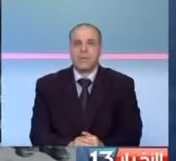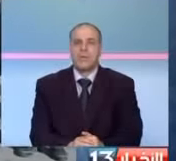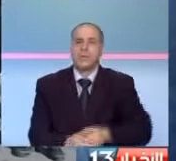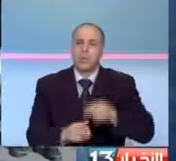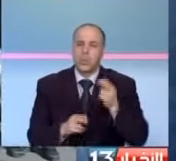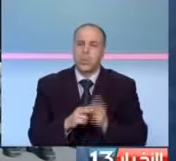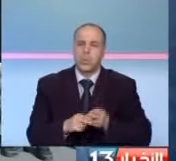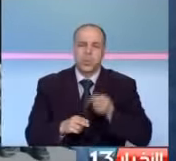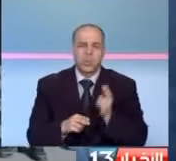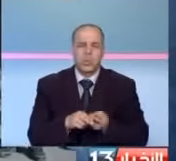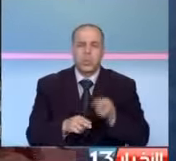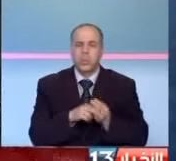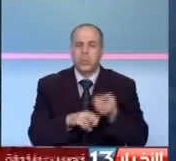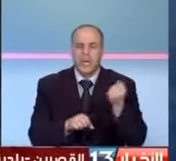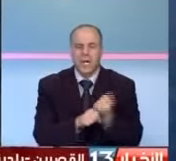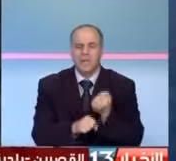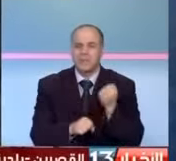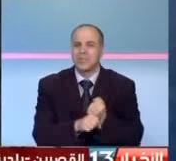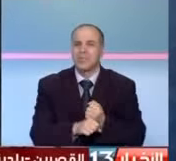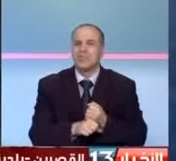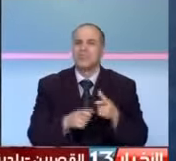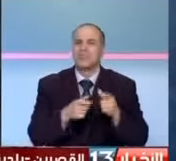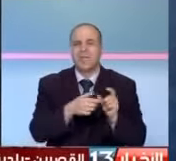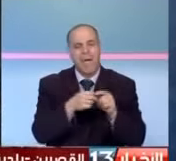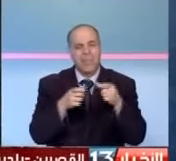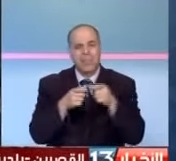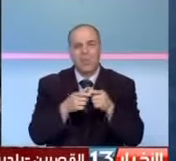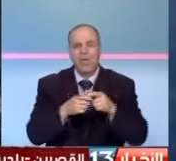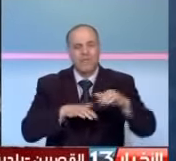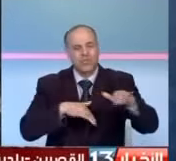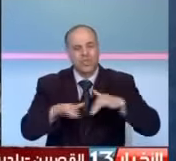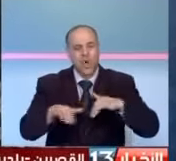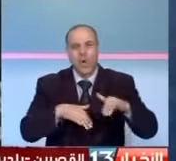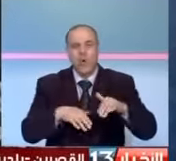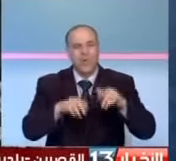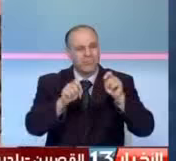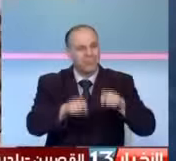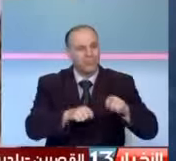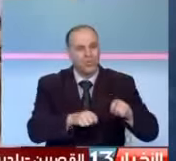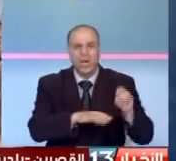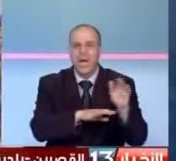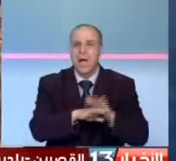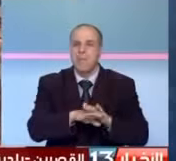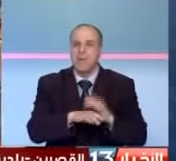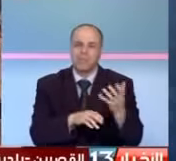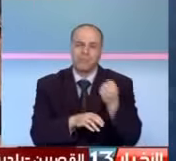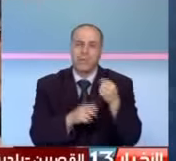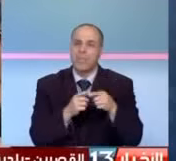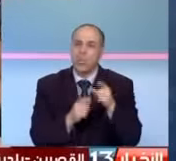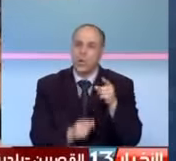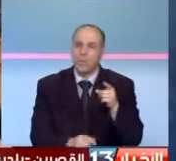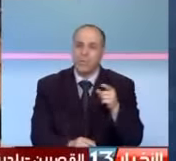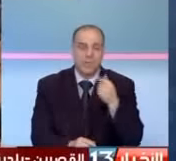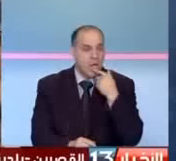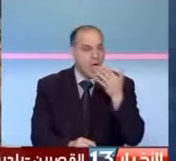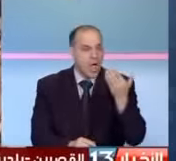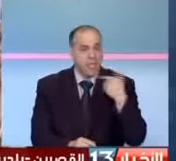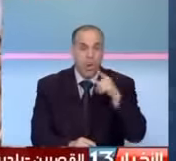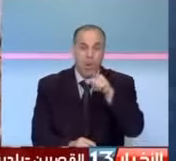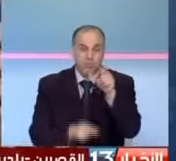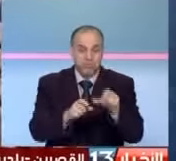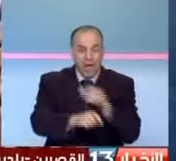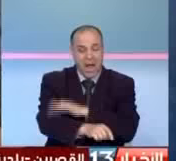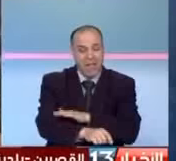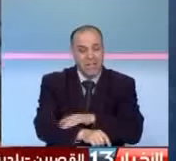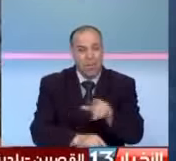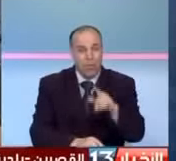سنوات كثيرة من العمل المضني في المؤسسات العمومية بالشوارع والسهر على حماية الممتلكات العمومية قضاها هؤلاء